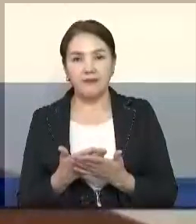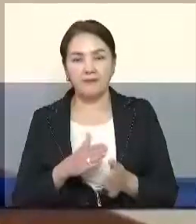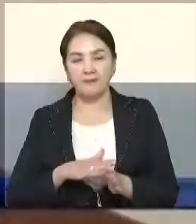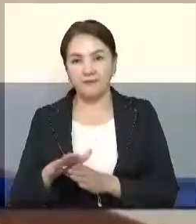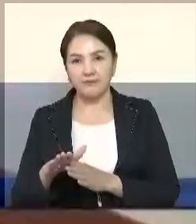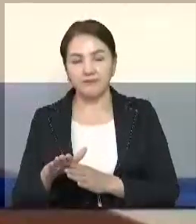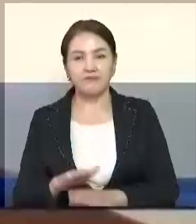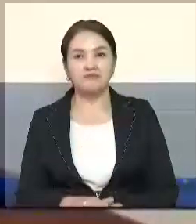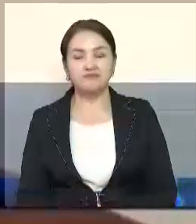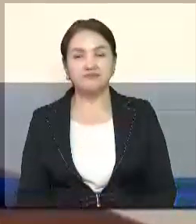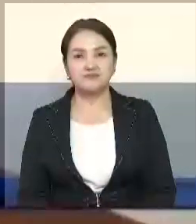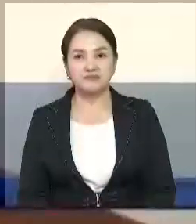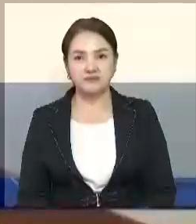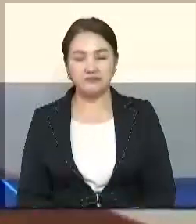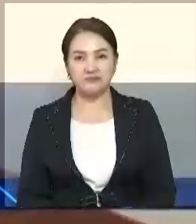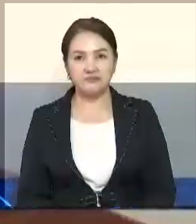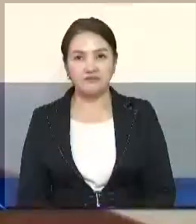мысалы.